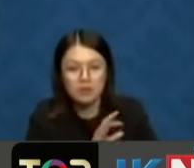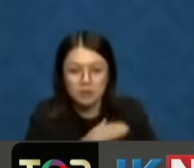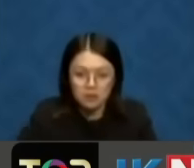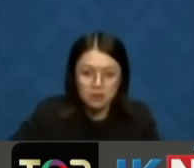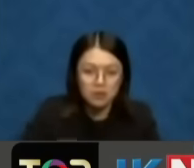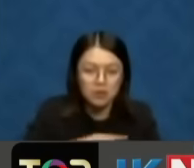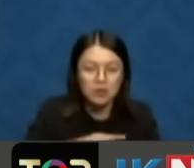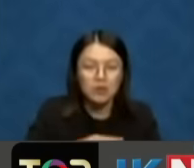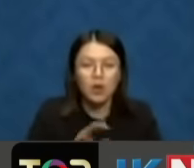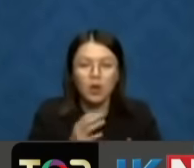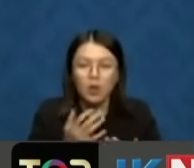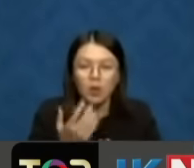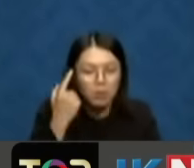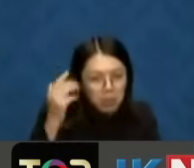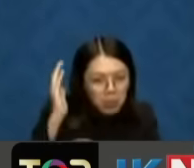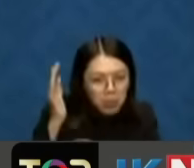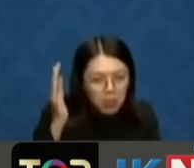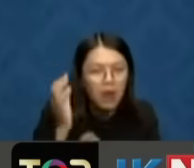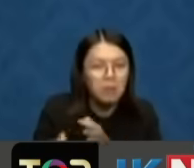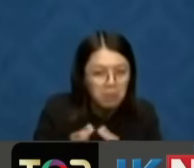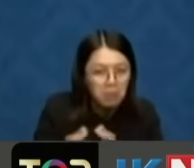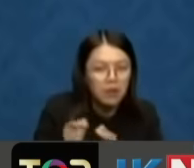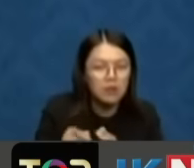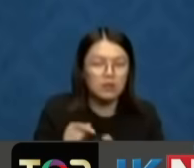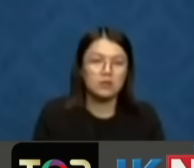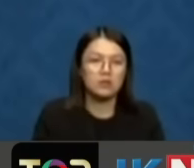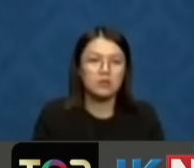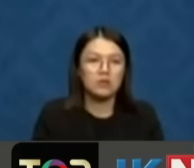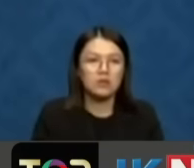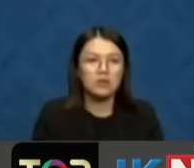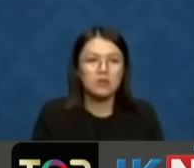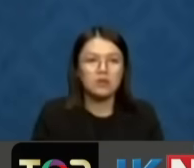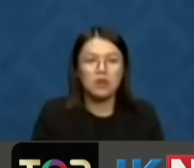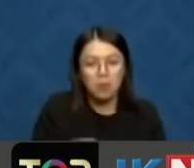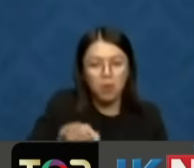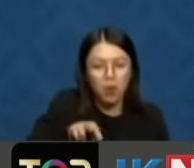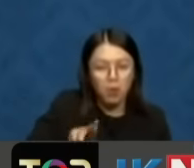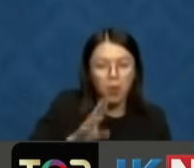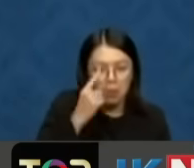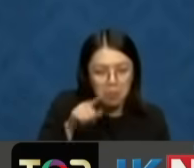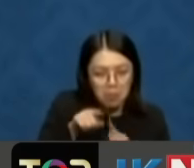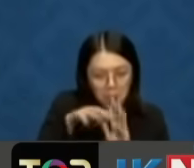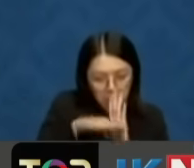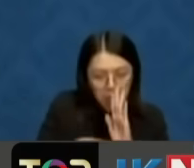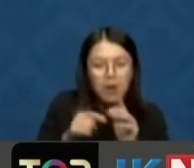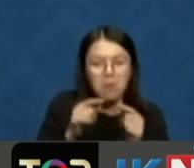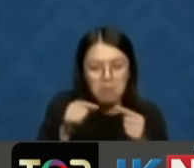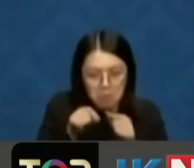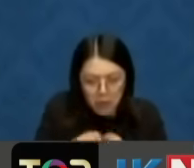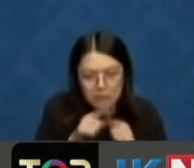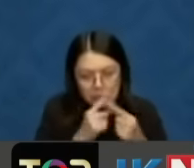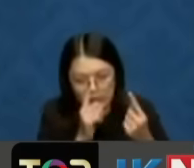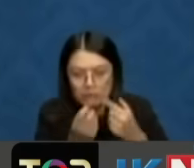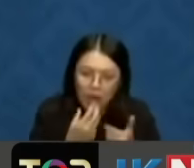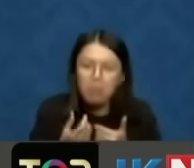1.22 แสนล้านอาจารย์วีระให้ 50,000 ให้ 50,000 ดูสิฮะแล้วก็มีข้อสังเกตนะครับ